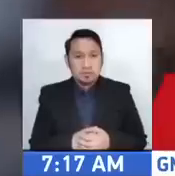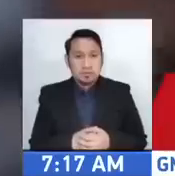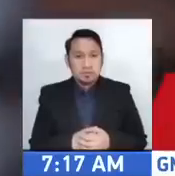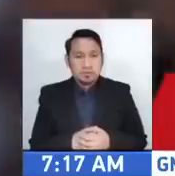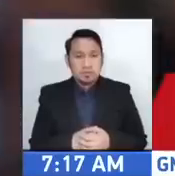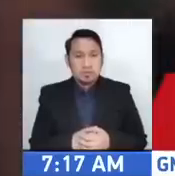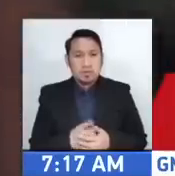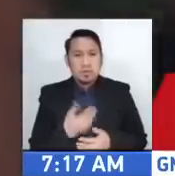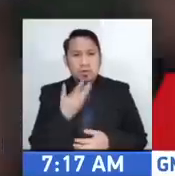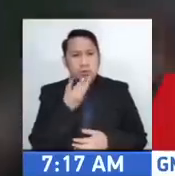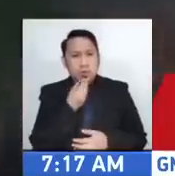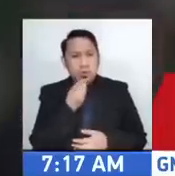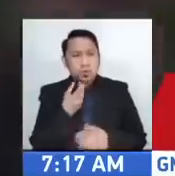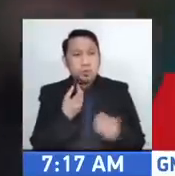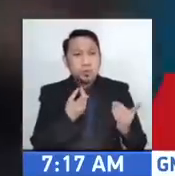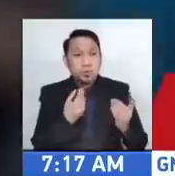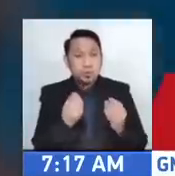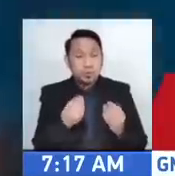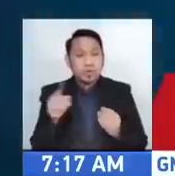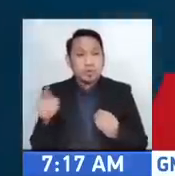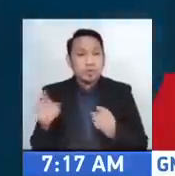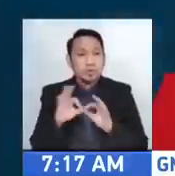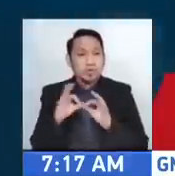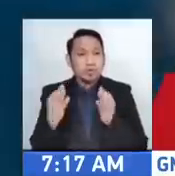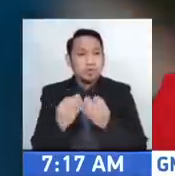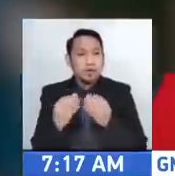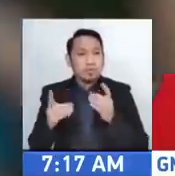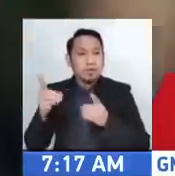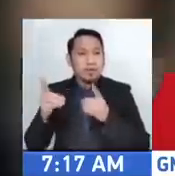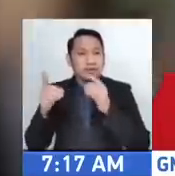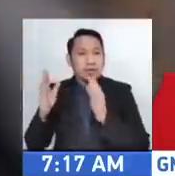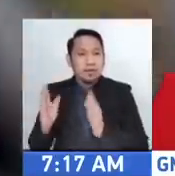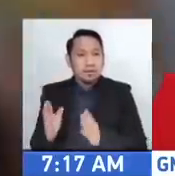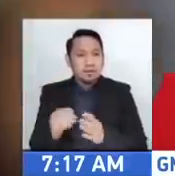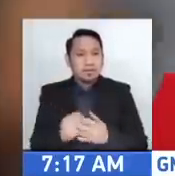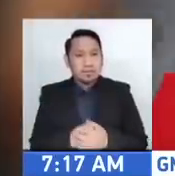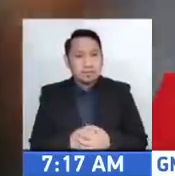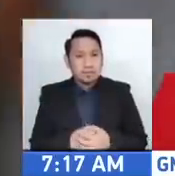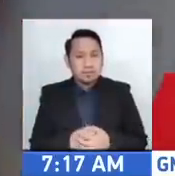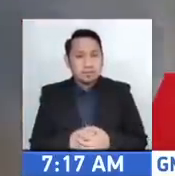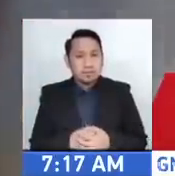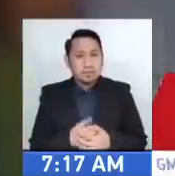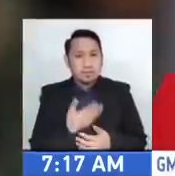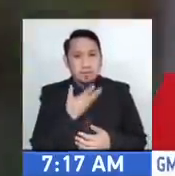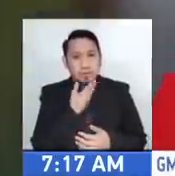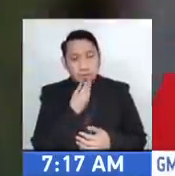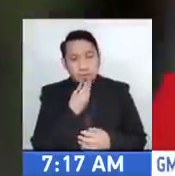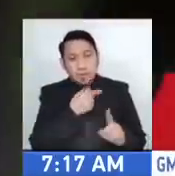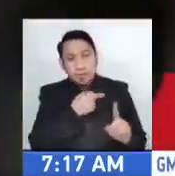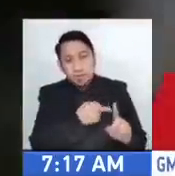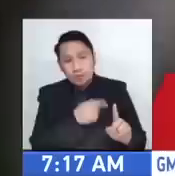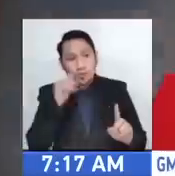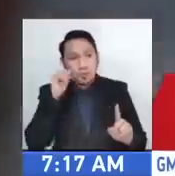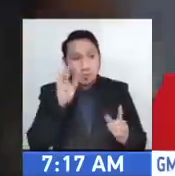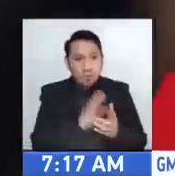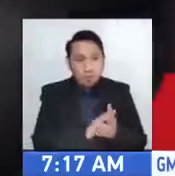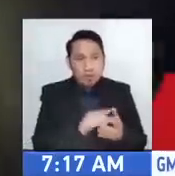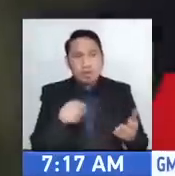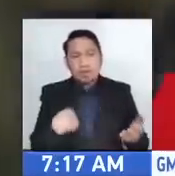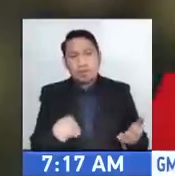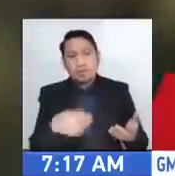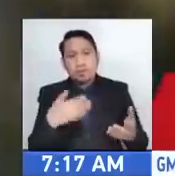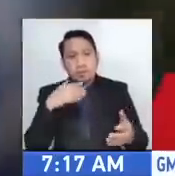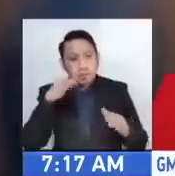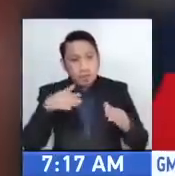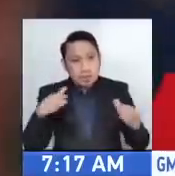family driver na si Benirando Dalope. Ang mga biktima ay ang asawa, anak at dalawang kasambahay ng mayor. Nalaman ng pulis ang insidente nang